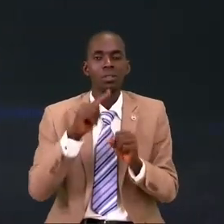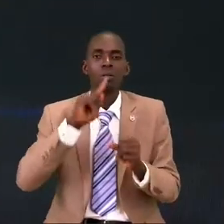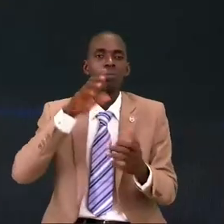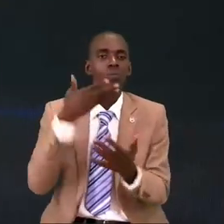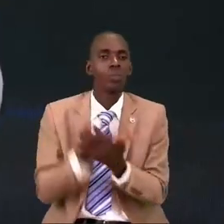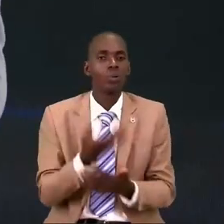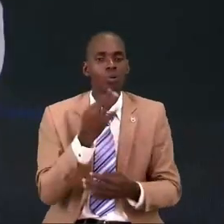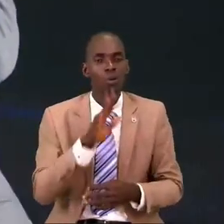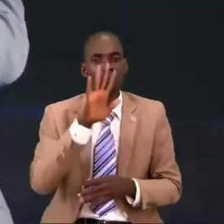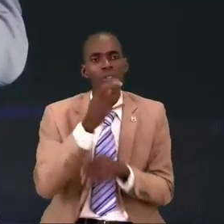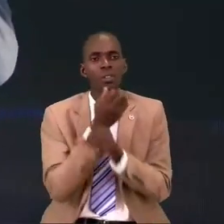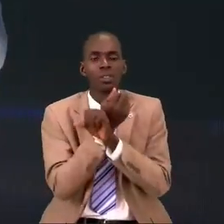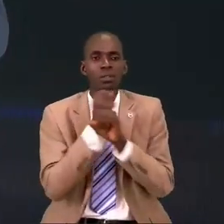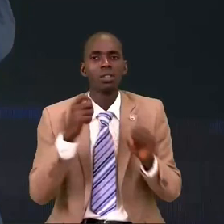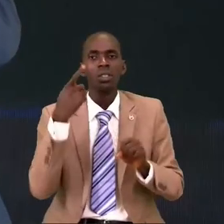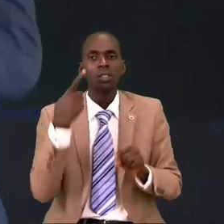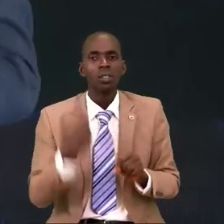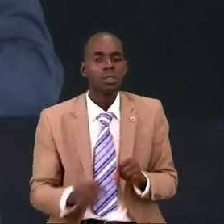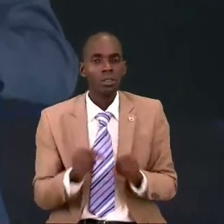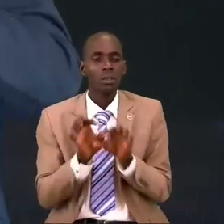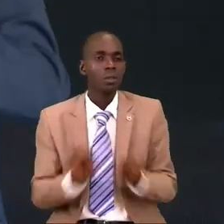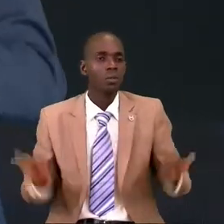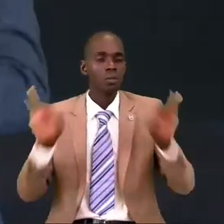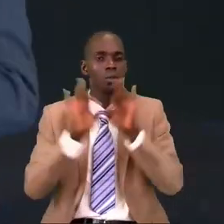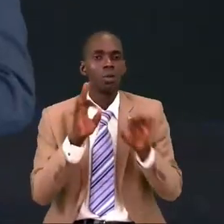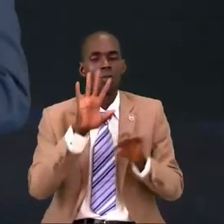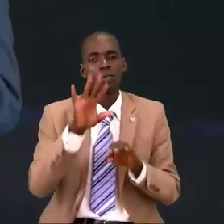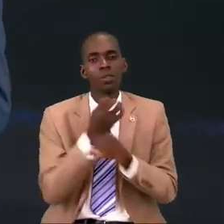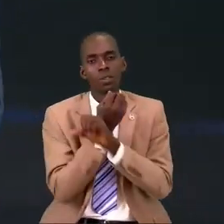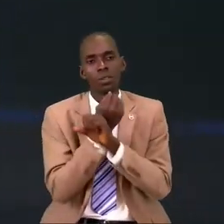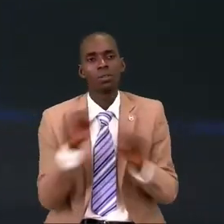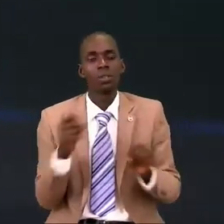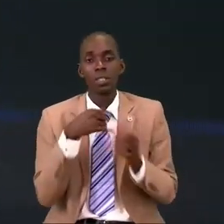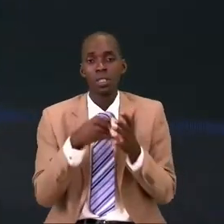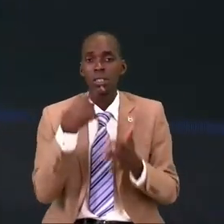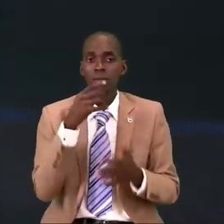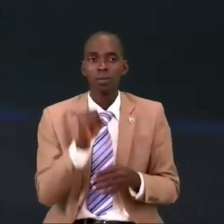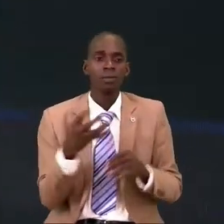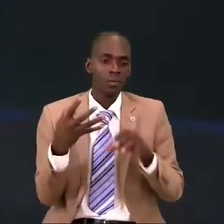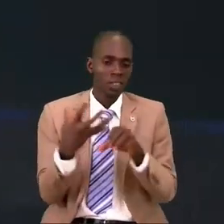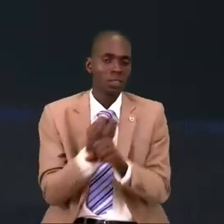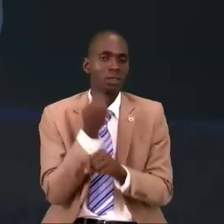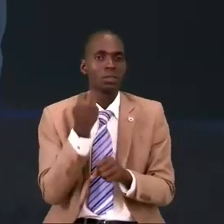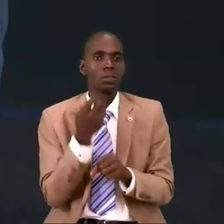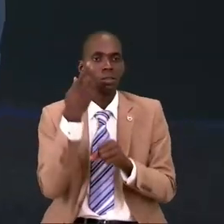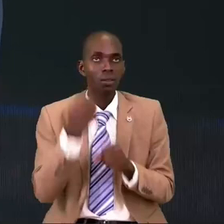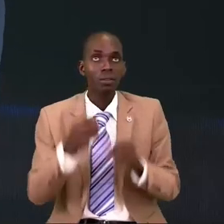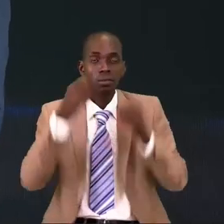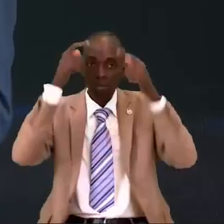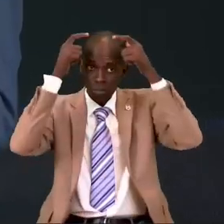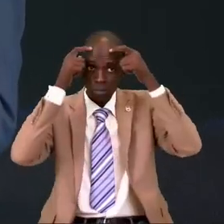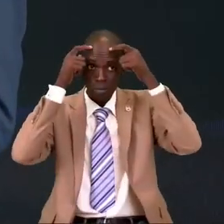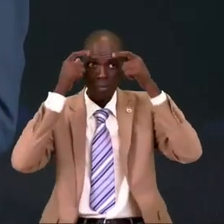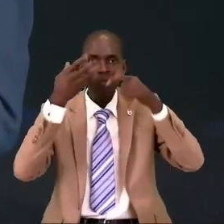Aidez, prenez aussi le casque du salut et l'épée de l'esprit qui est